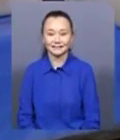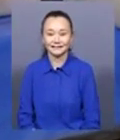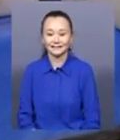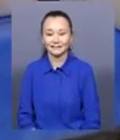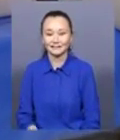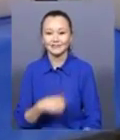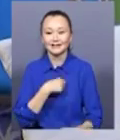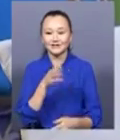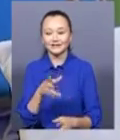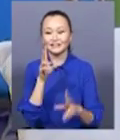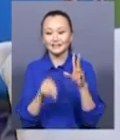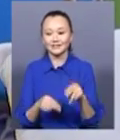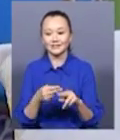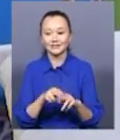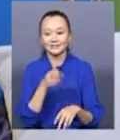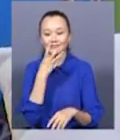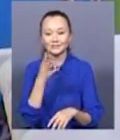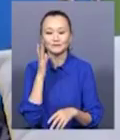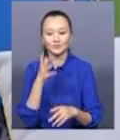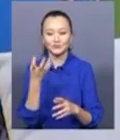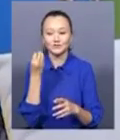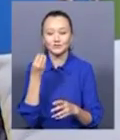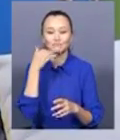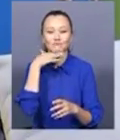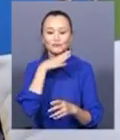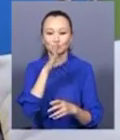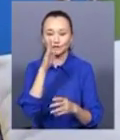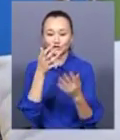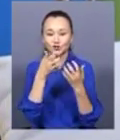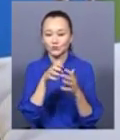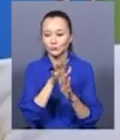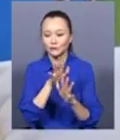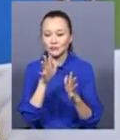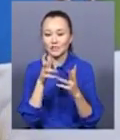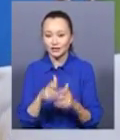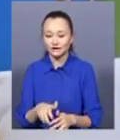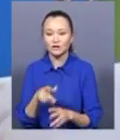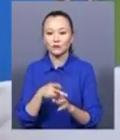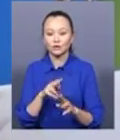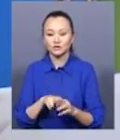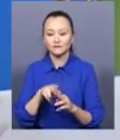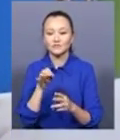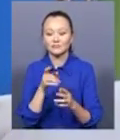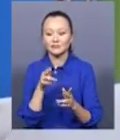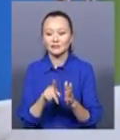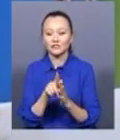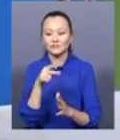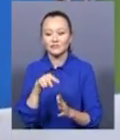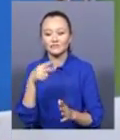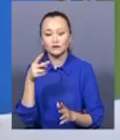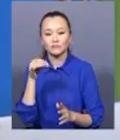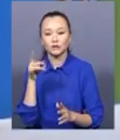Ну, мы будем надеяться, что этих букетов сегодня будет несчетное количество. Да. Ну и для начала, 22